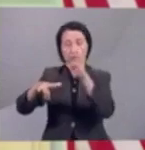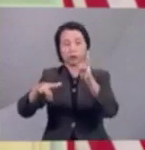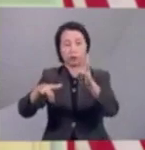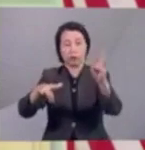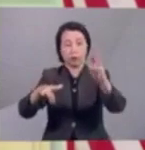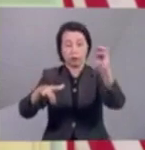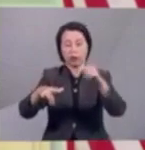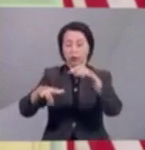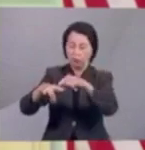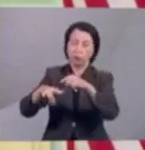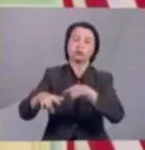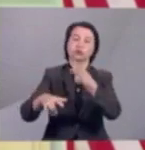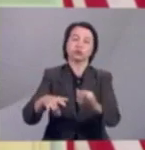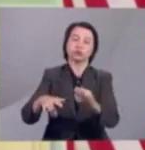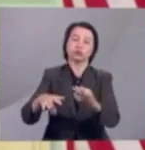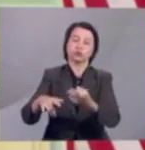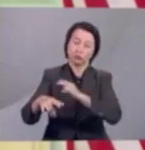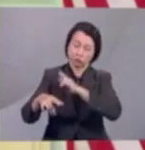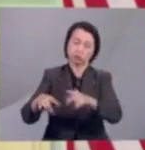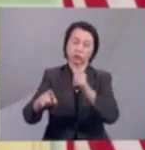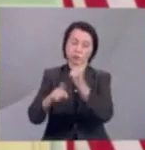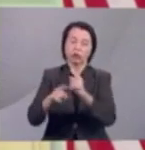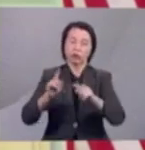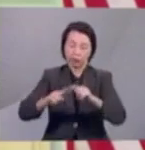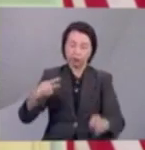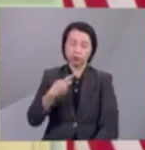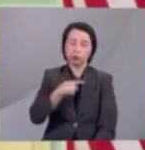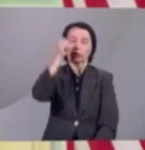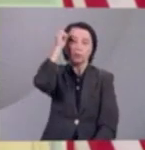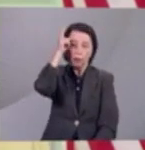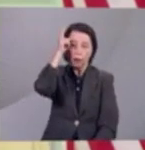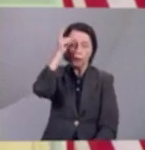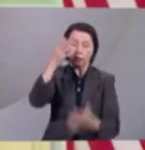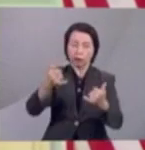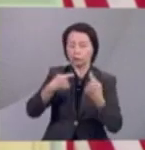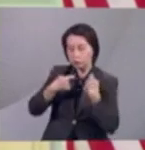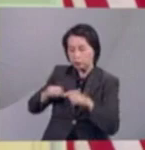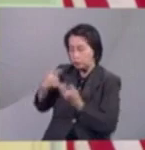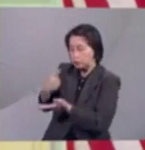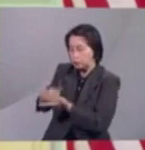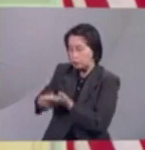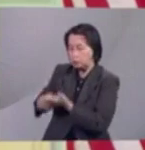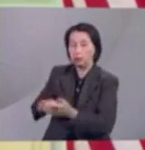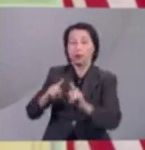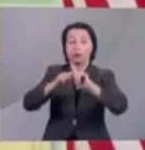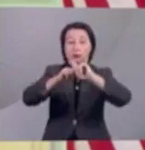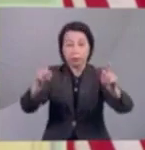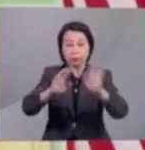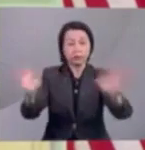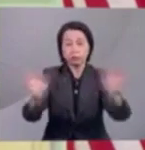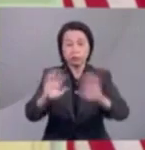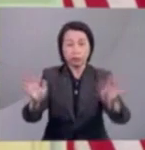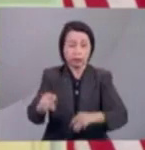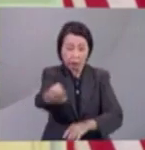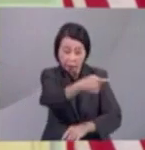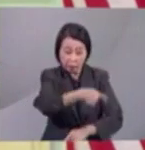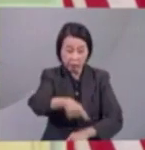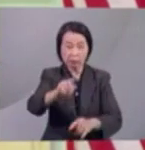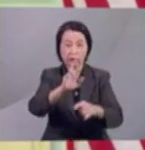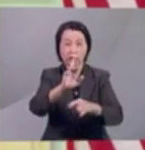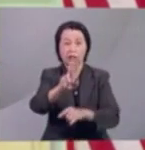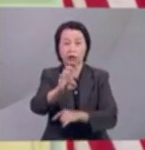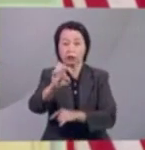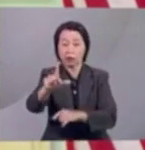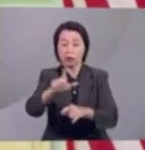mereka juga mengalami kerugian. Tetapi kita faham dan kita sudah bincang perkara ini. Tapi jangan mereka